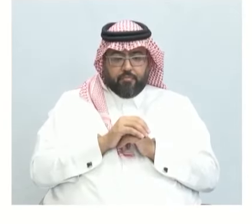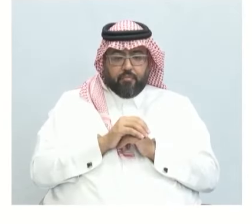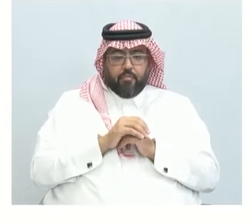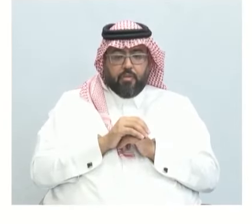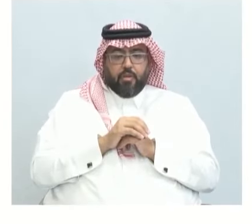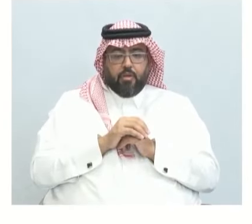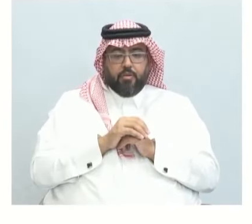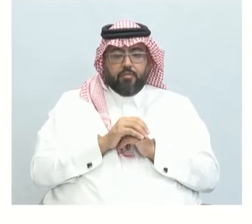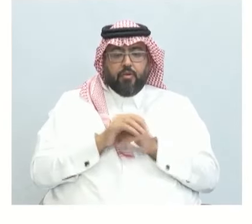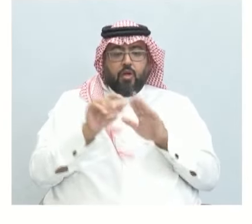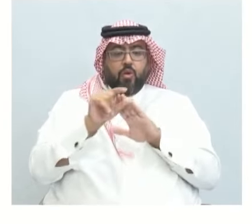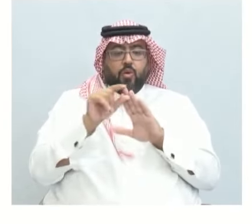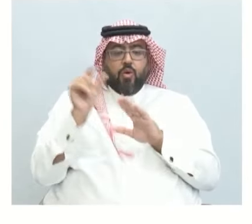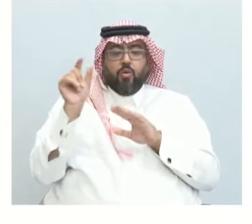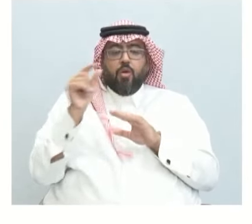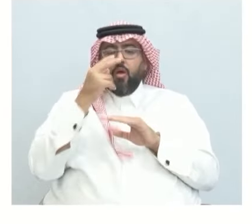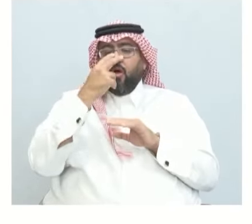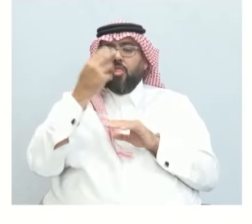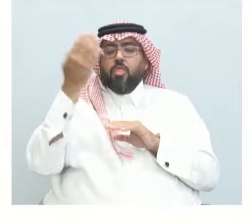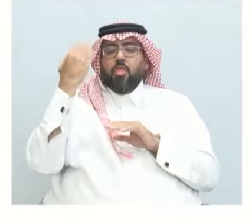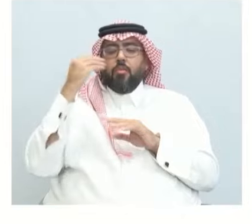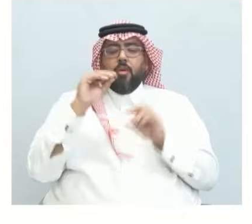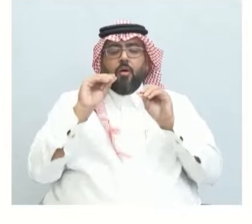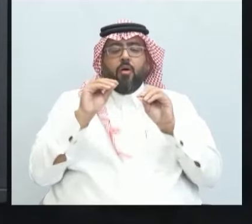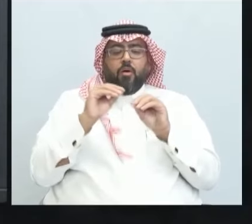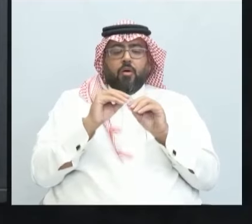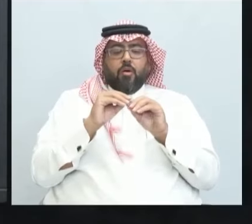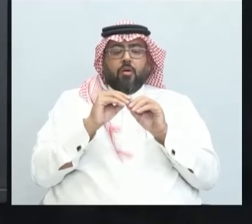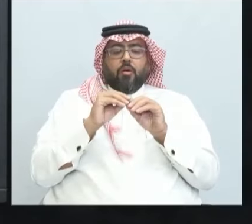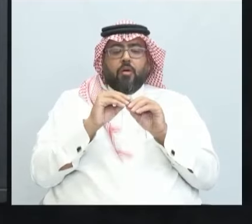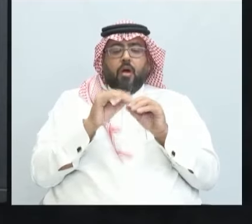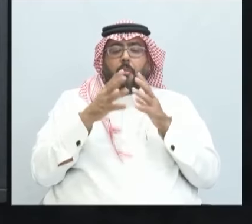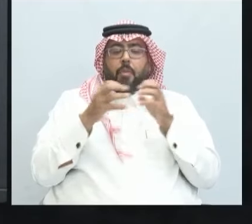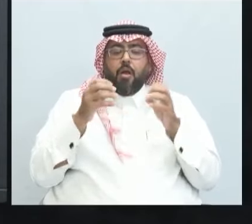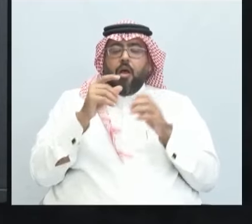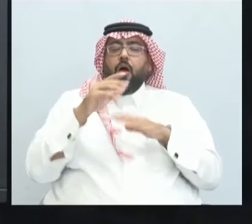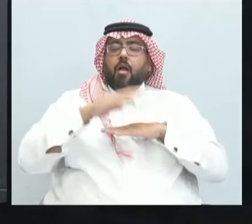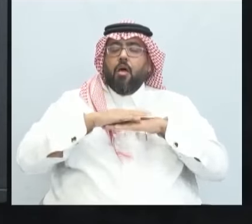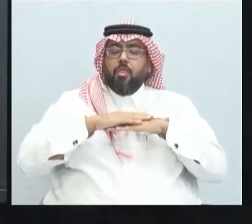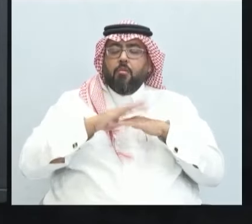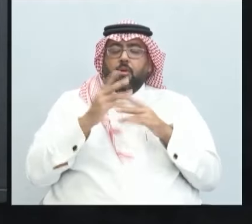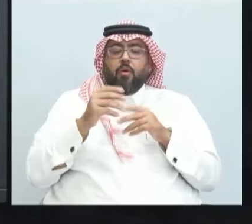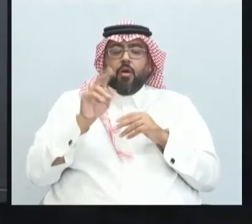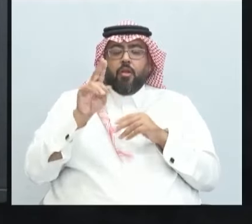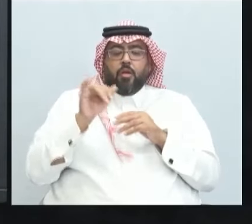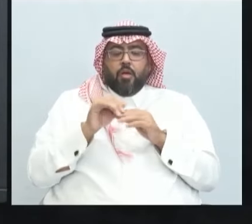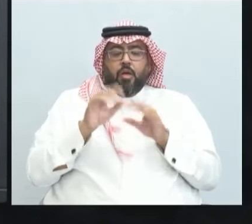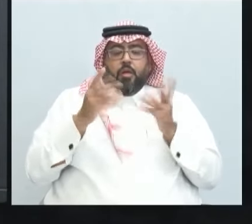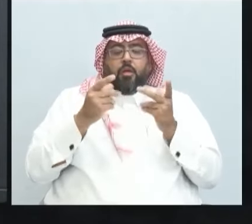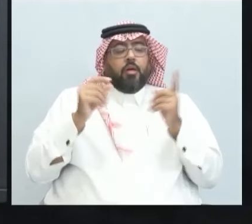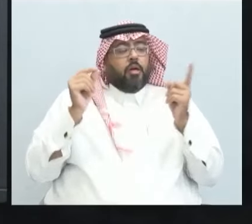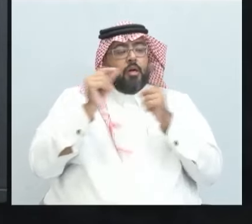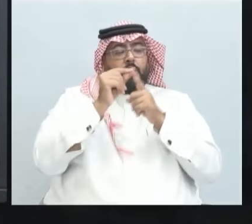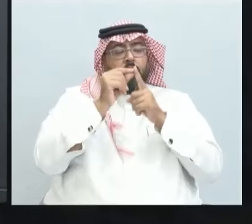المغيني عنوان وحده الادب القديم بعد ان بدانا بالمقدمه وعرفنا معنى الادب وتعريف الادب والتحق هنا في بدايه هذه